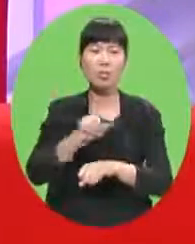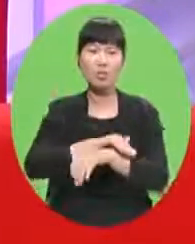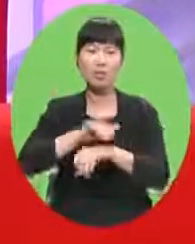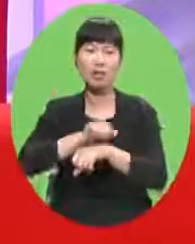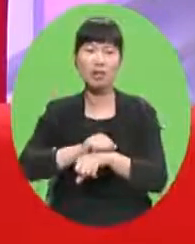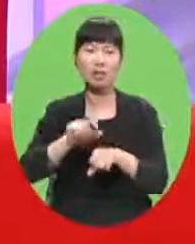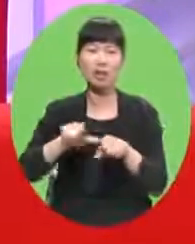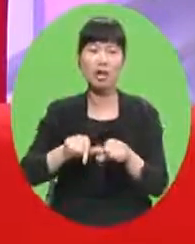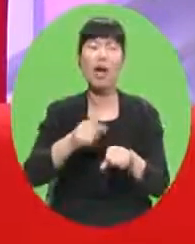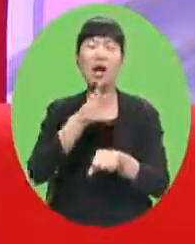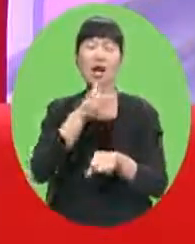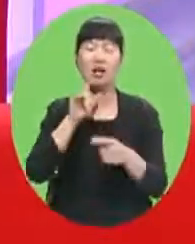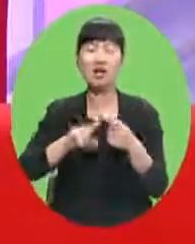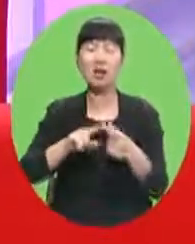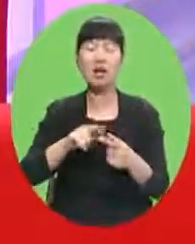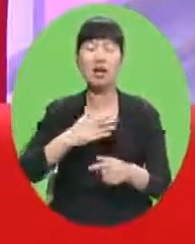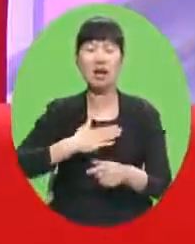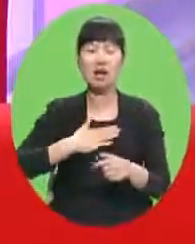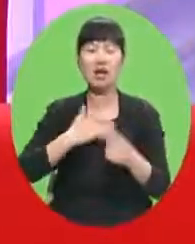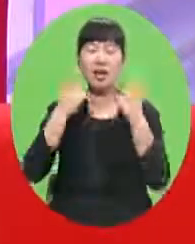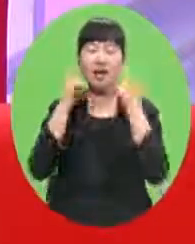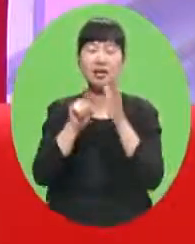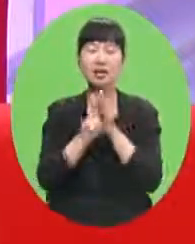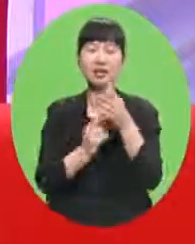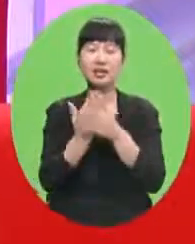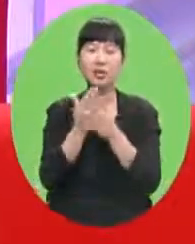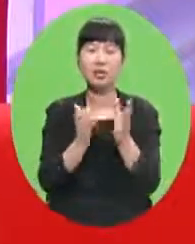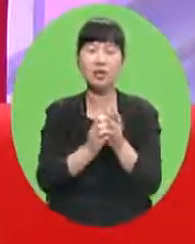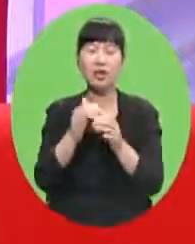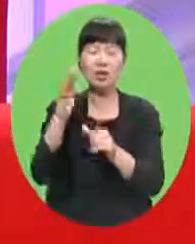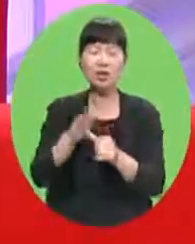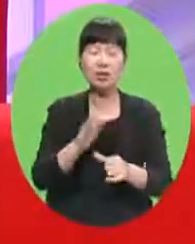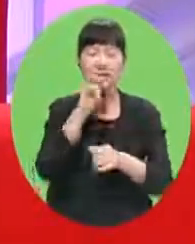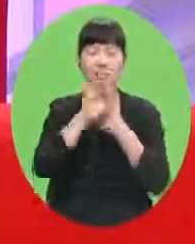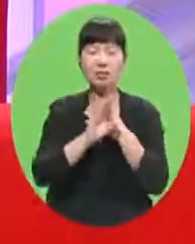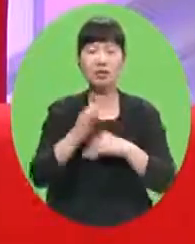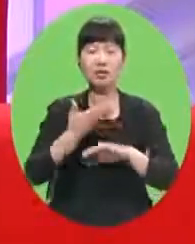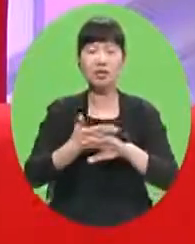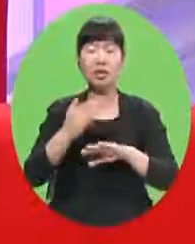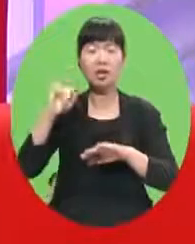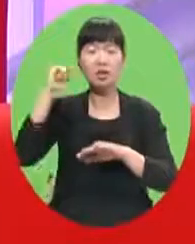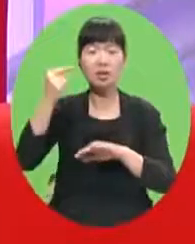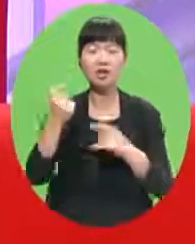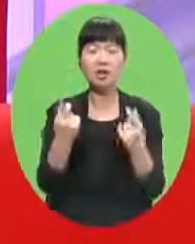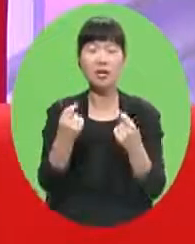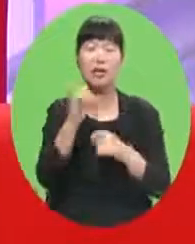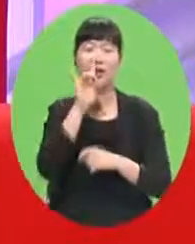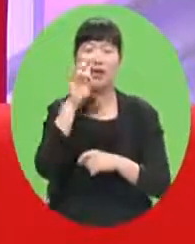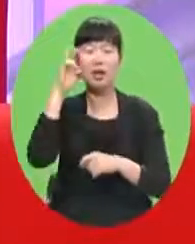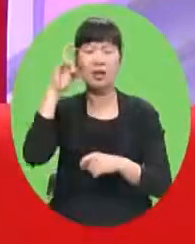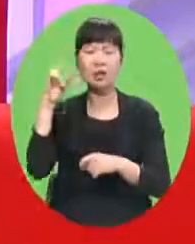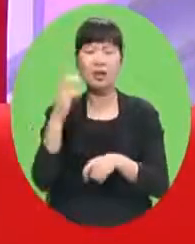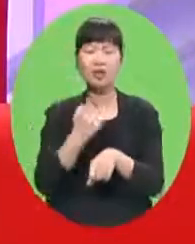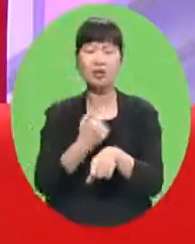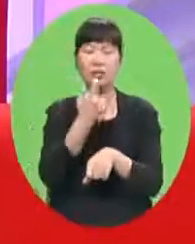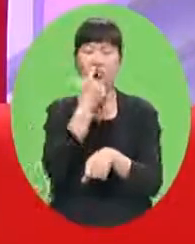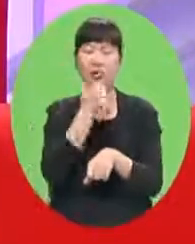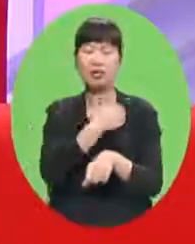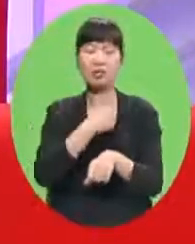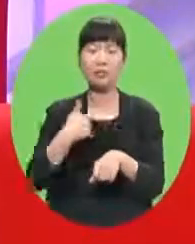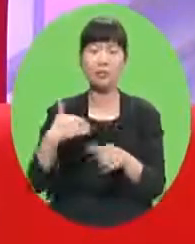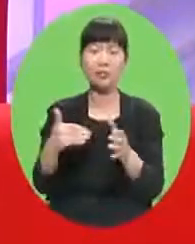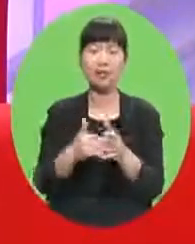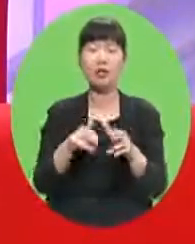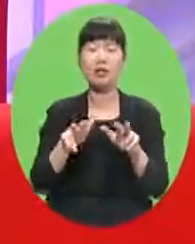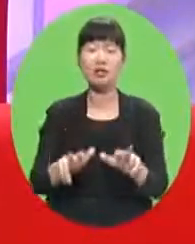잘했을 때 아 이렇게 하는구나 그럼 자기 확신이 생기고 뭔가 실패를 하면 아 다음에 이렇게 하면 안 되는 거네라는 걸 배워나가요.